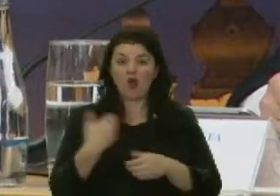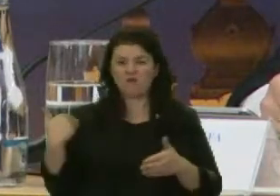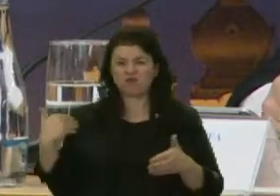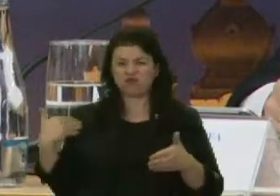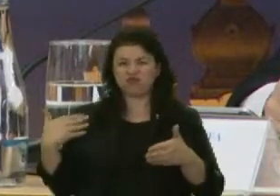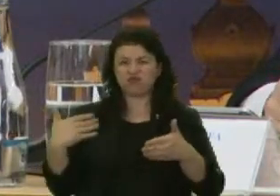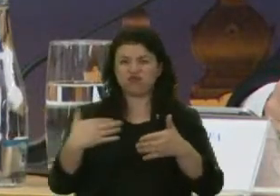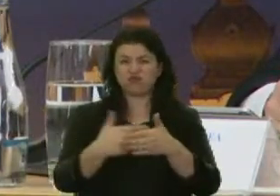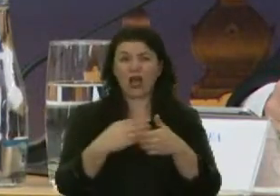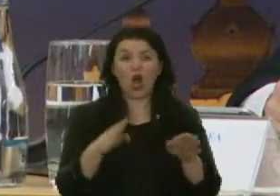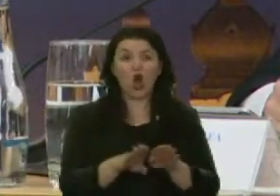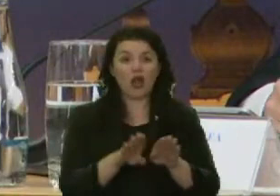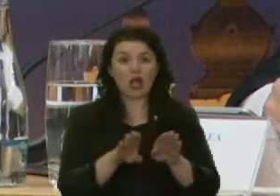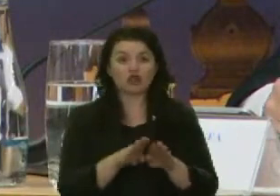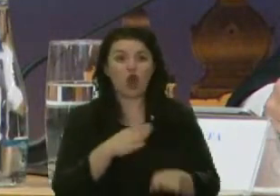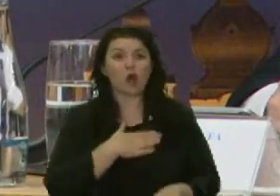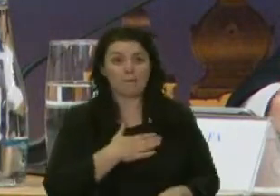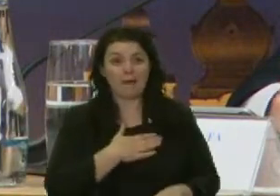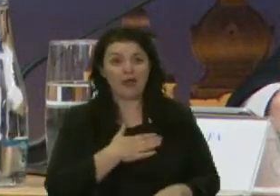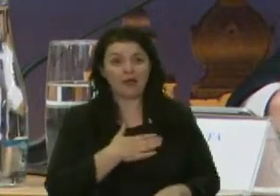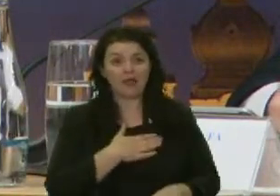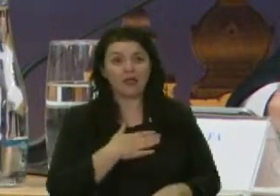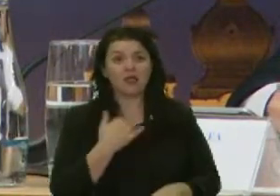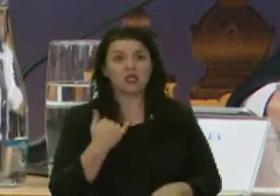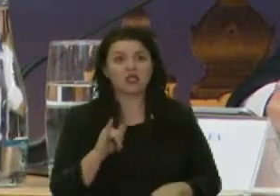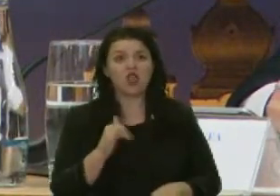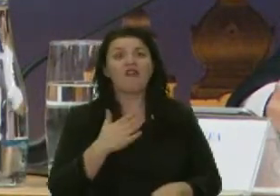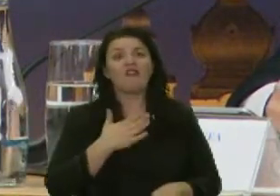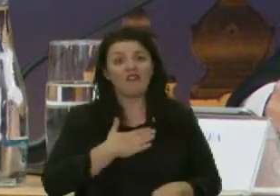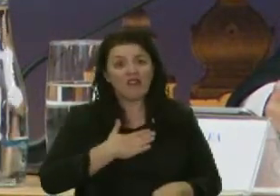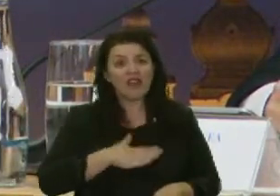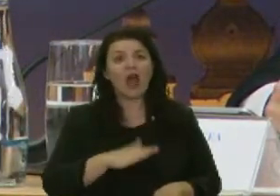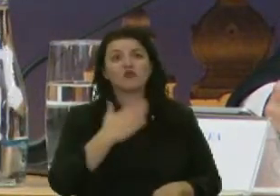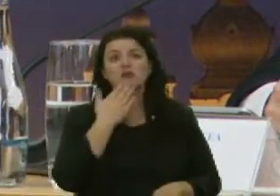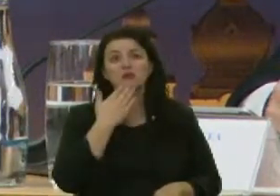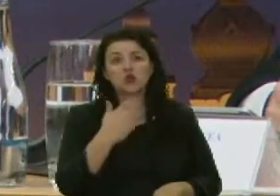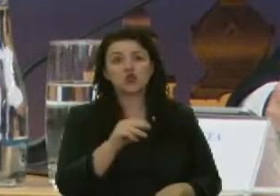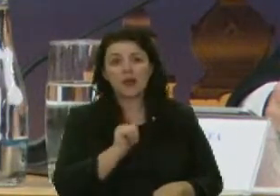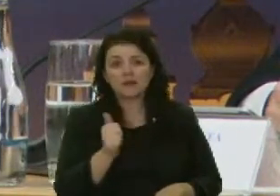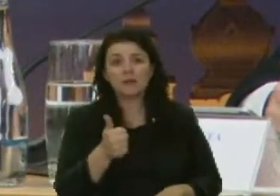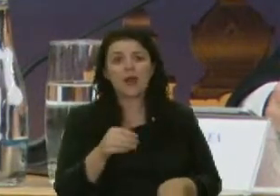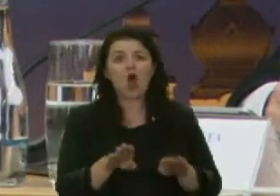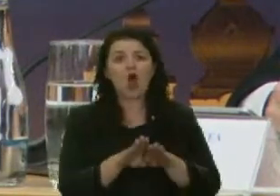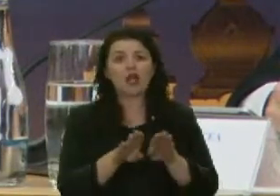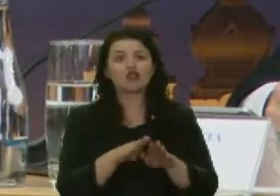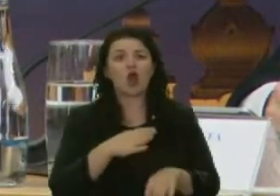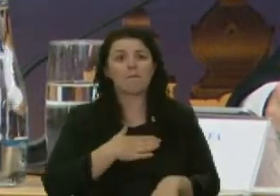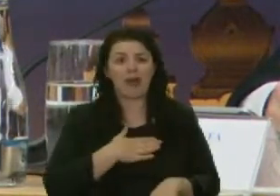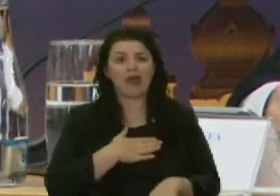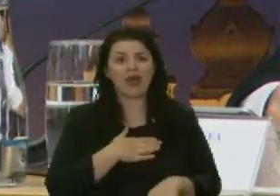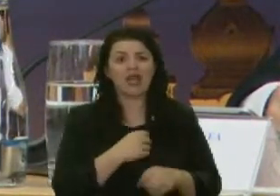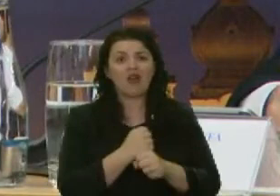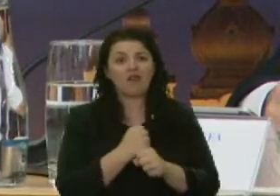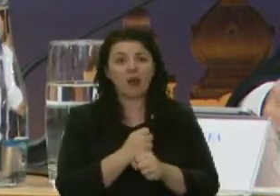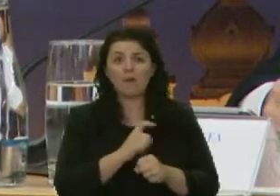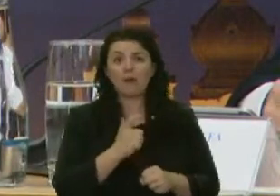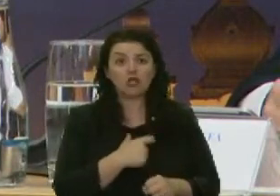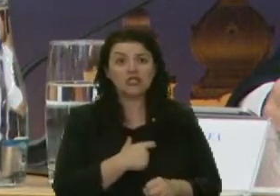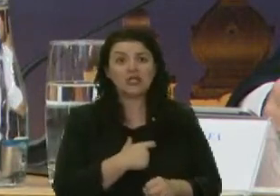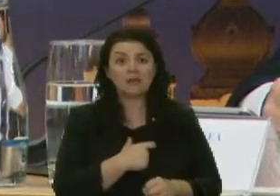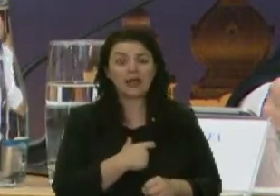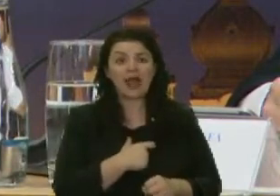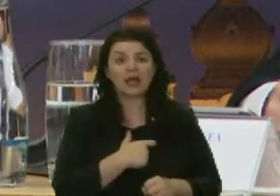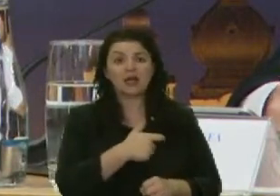colegilor mei și înainte de a trece trebuia să mulțumesc în primul rând din partea mea colegilor mei care fac aceste posibile lucruri în